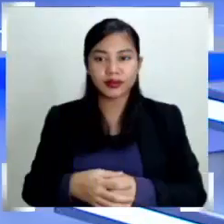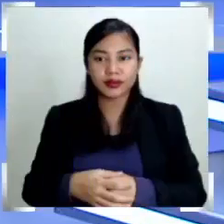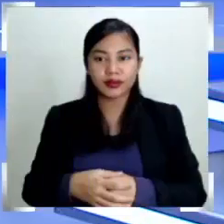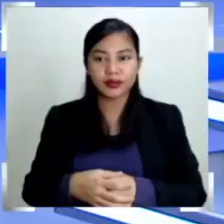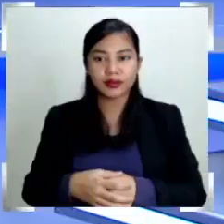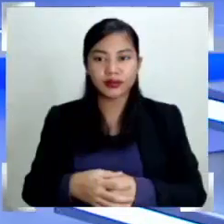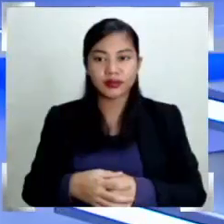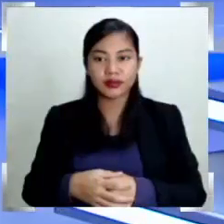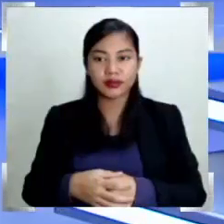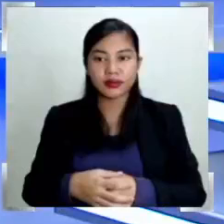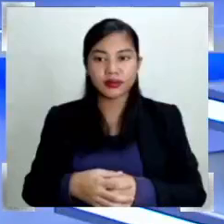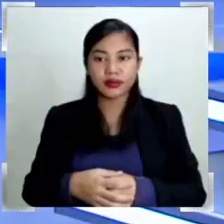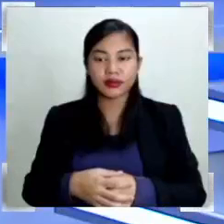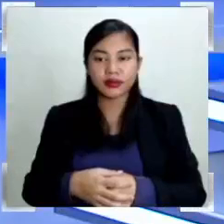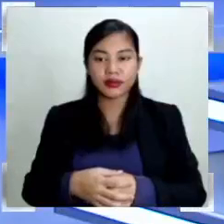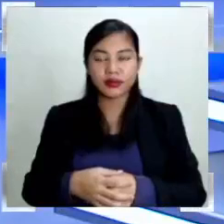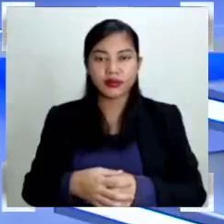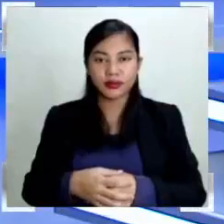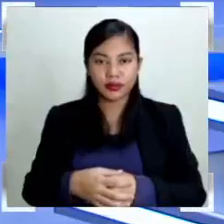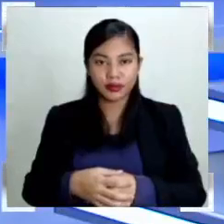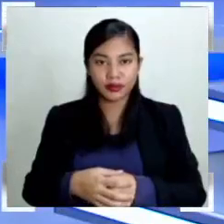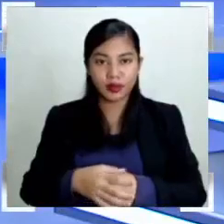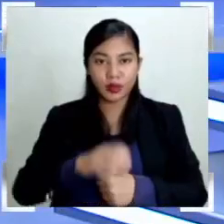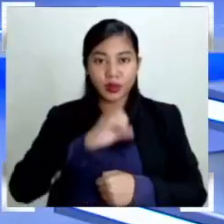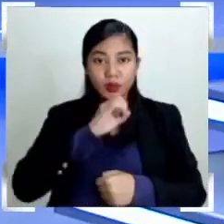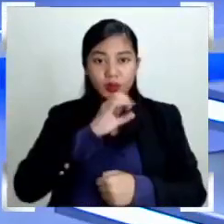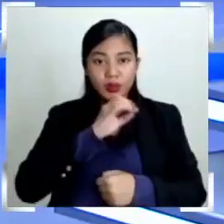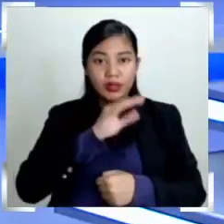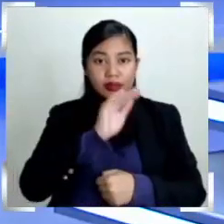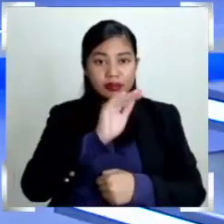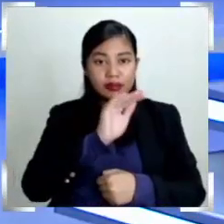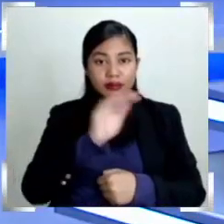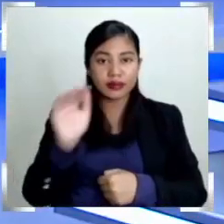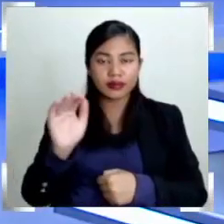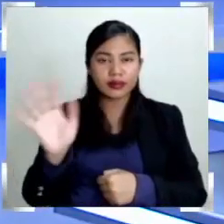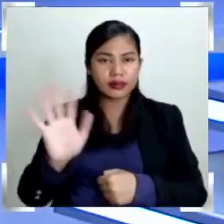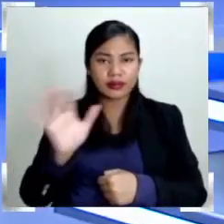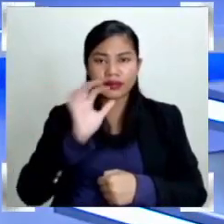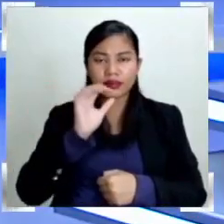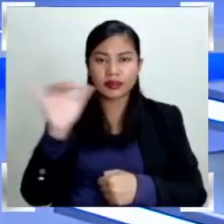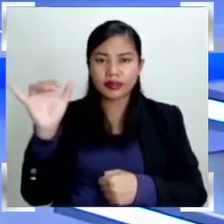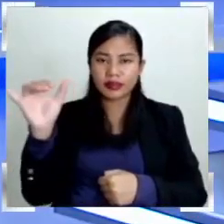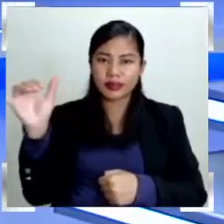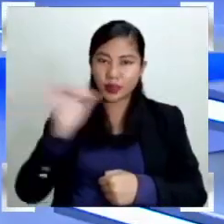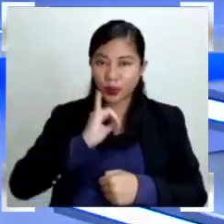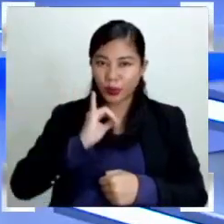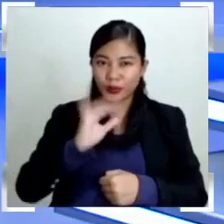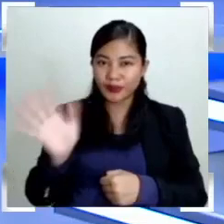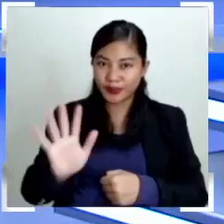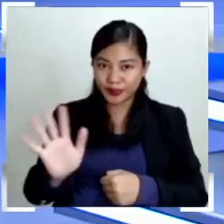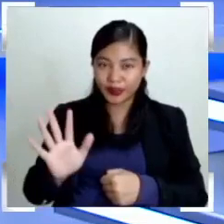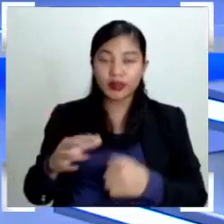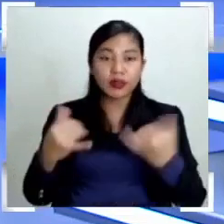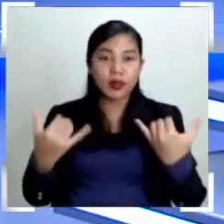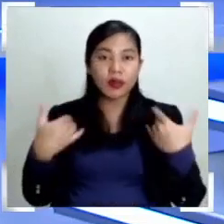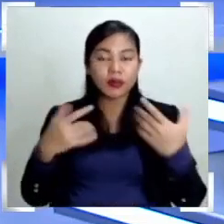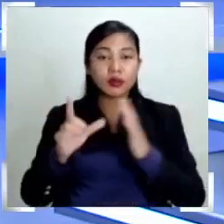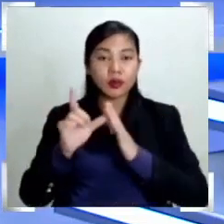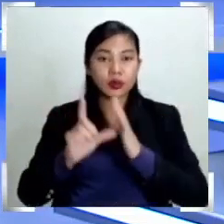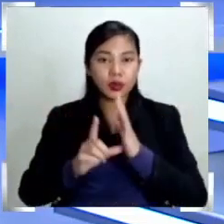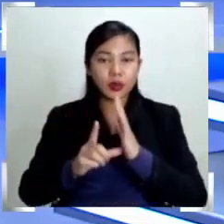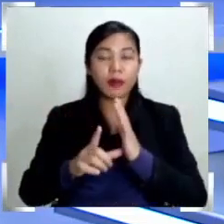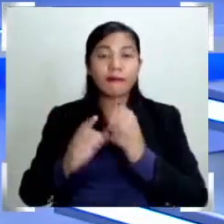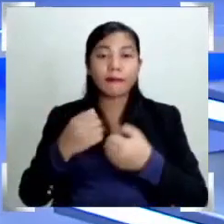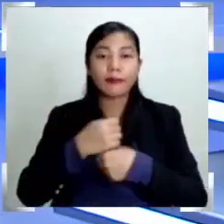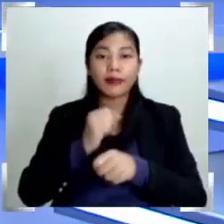Ang kabilin-bilinan nga noon ni Lola, huwag uminom ng serbesa. Kaya may panukalang batas ngayon na gawing 21 years old ang legal